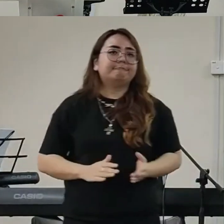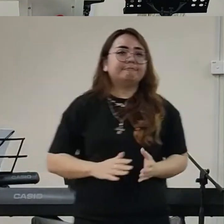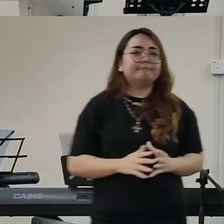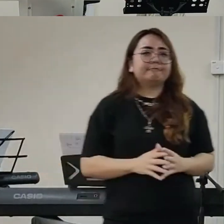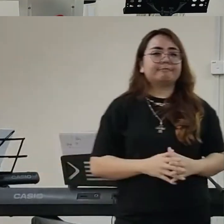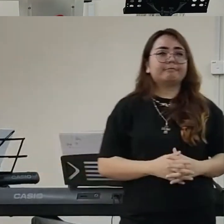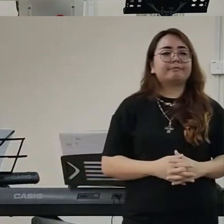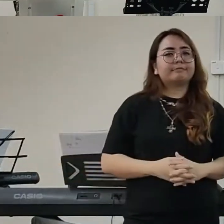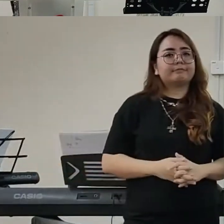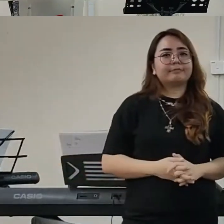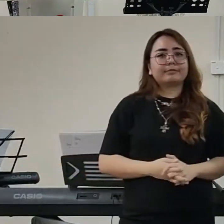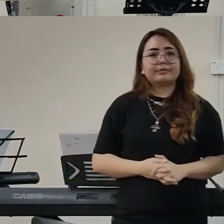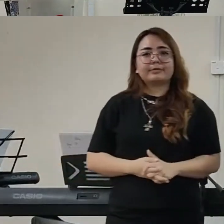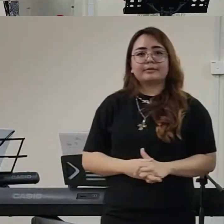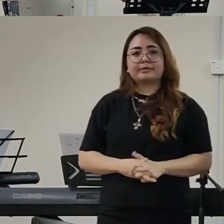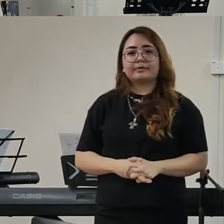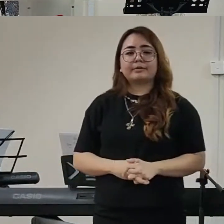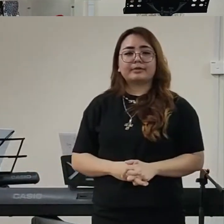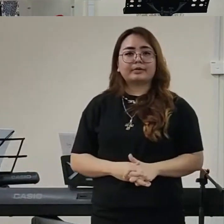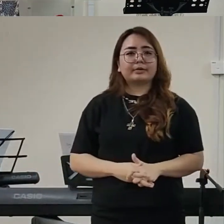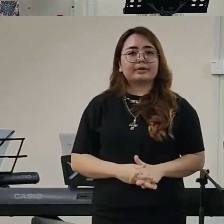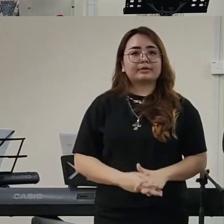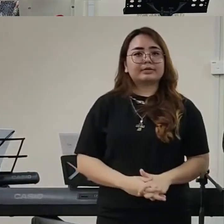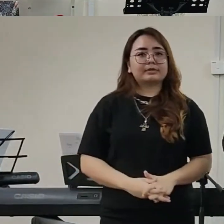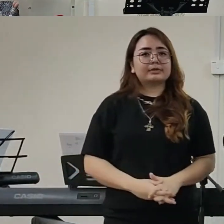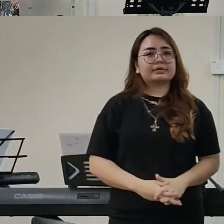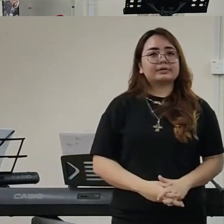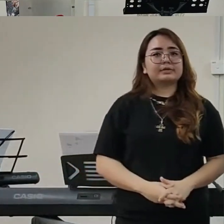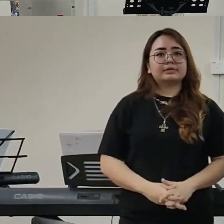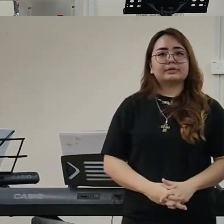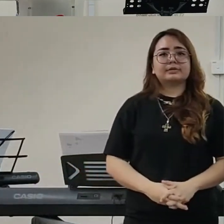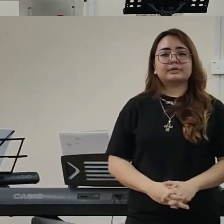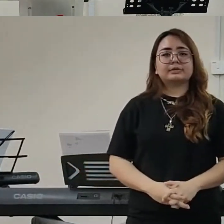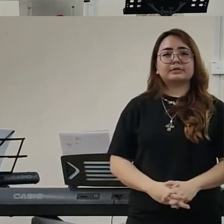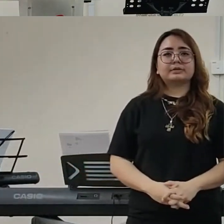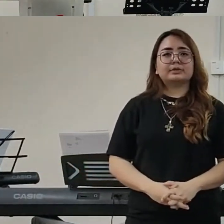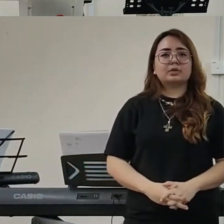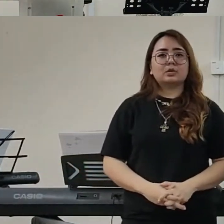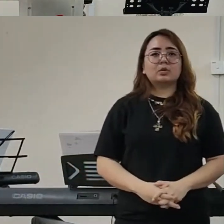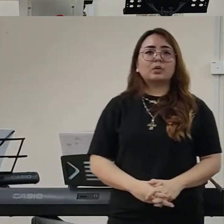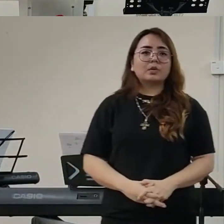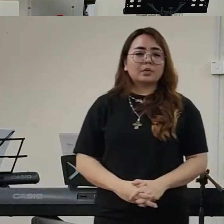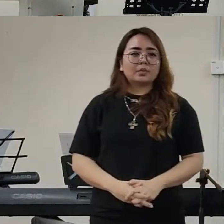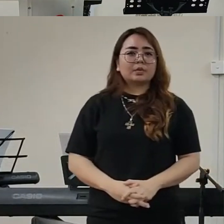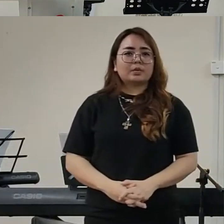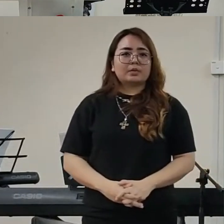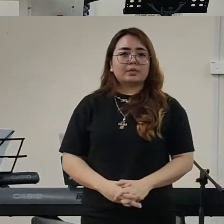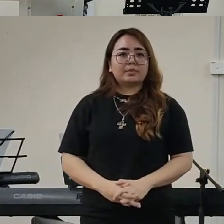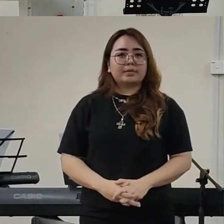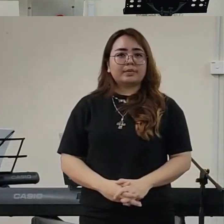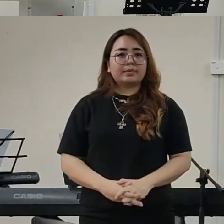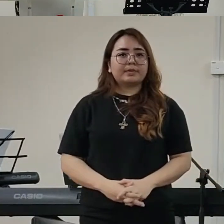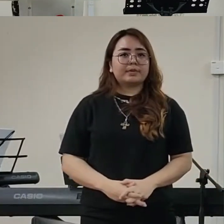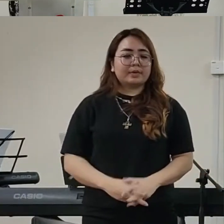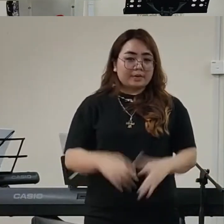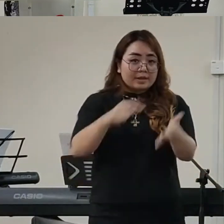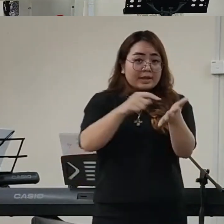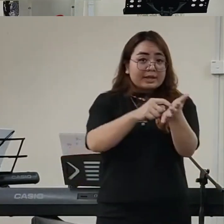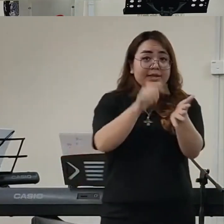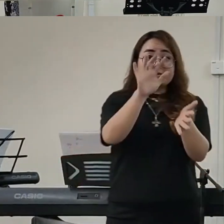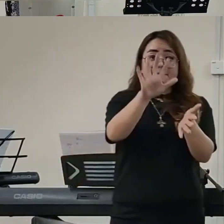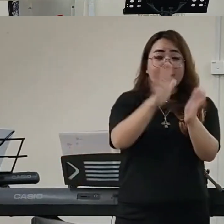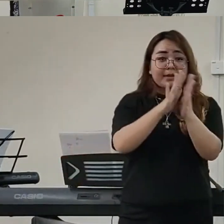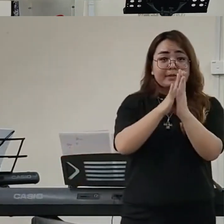有一个这个比较次要的。 One of the major reasons why these five books are called the